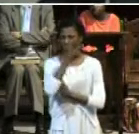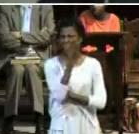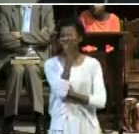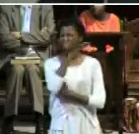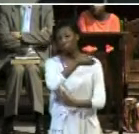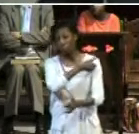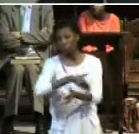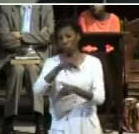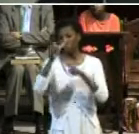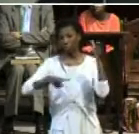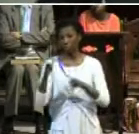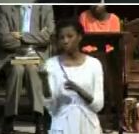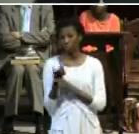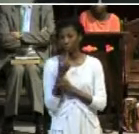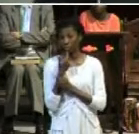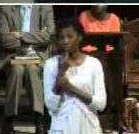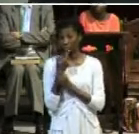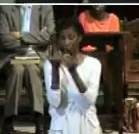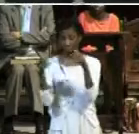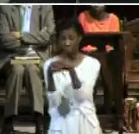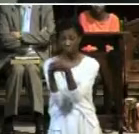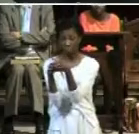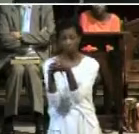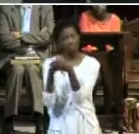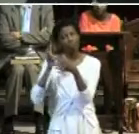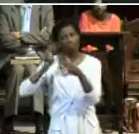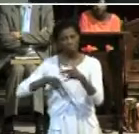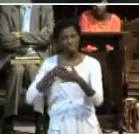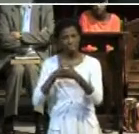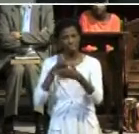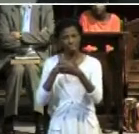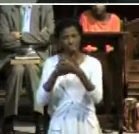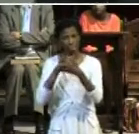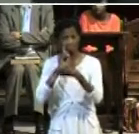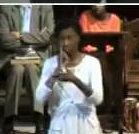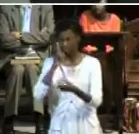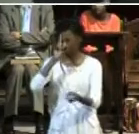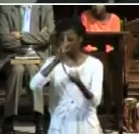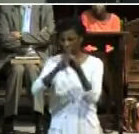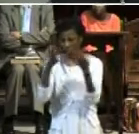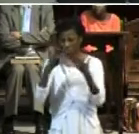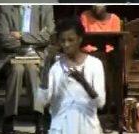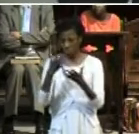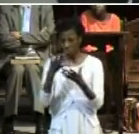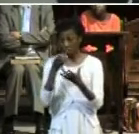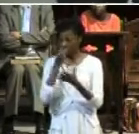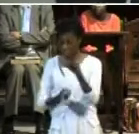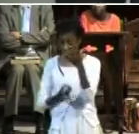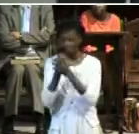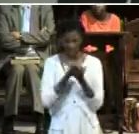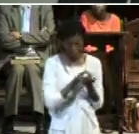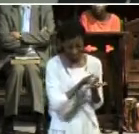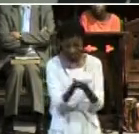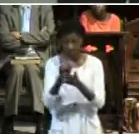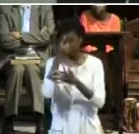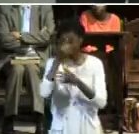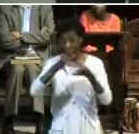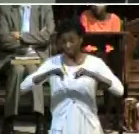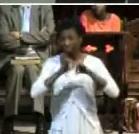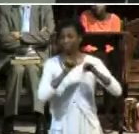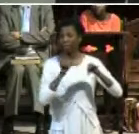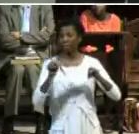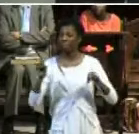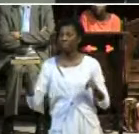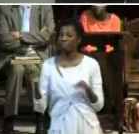un défi. Dans notre mission qui est de porter l'Évangile au monde entier, comment faire pour ces pays? Et le problème